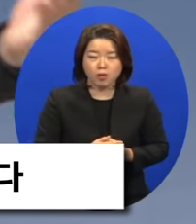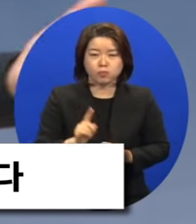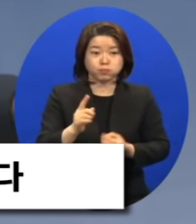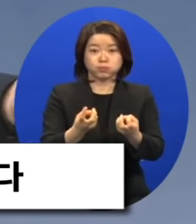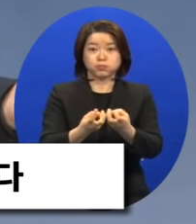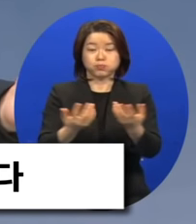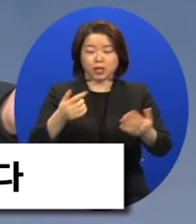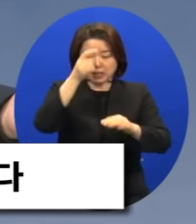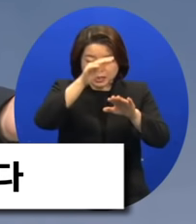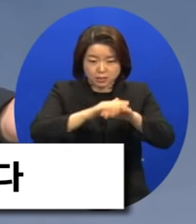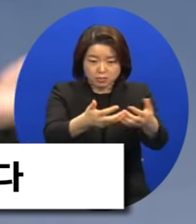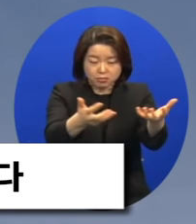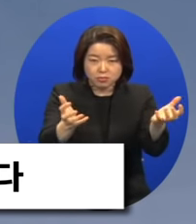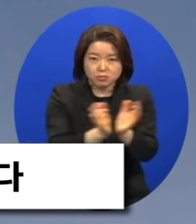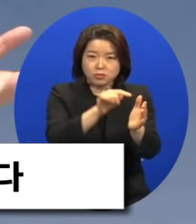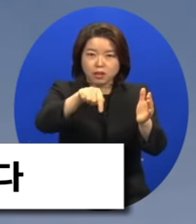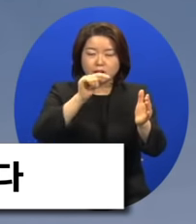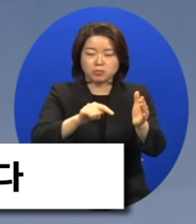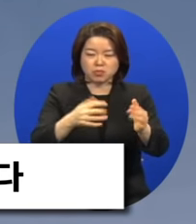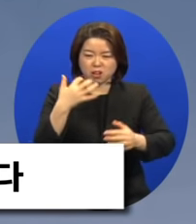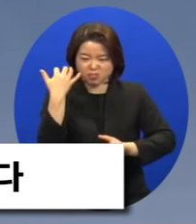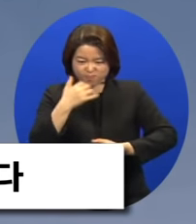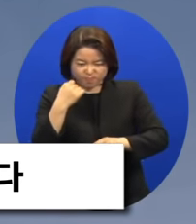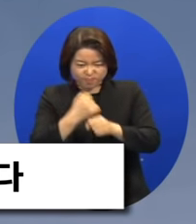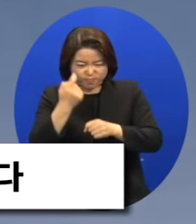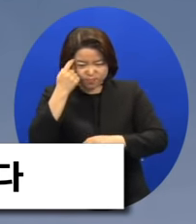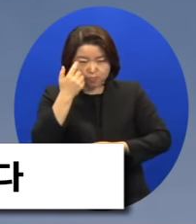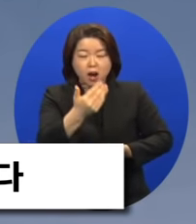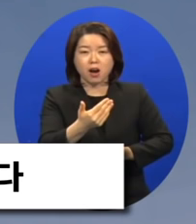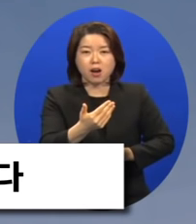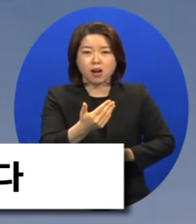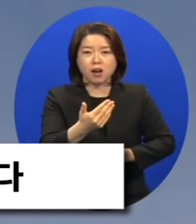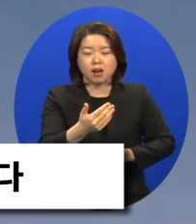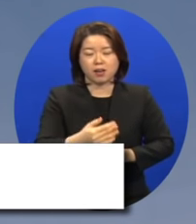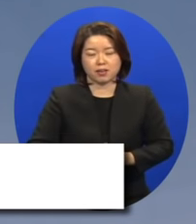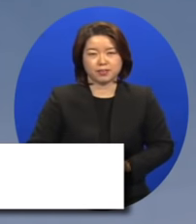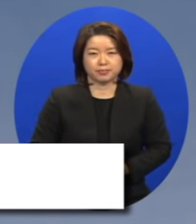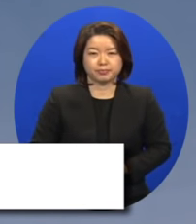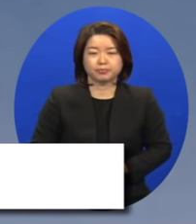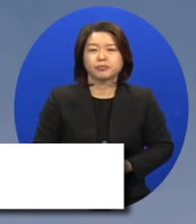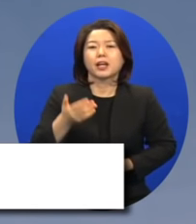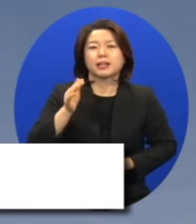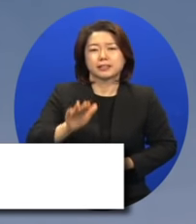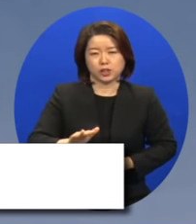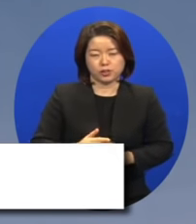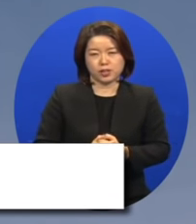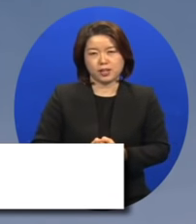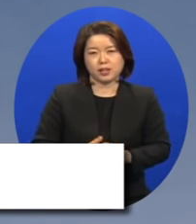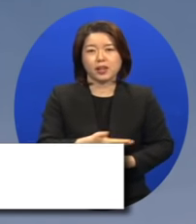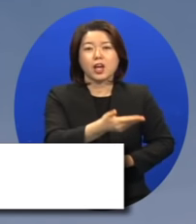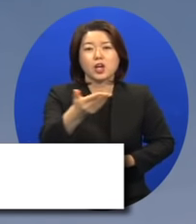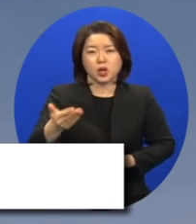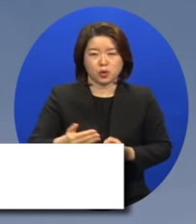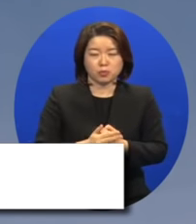어떻게이 예배당을음란하게만들수있단말인가?하지만만약당신이 성적인부도덕을저지른다면